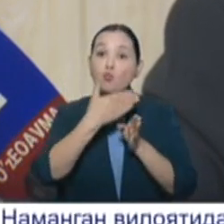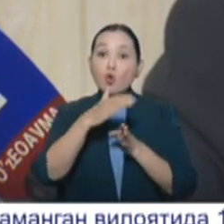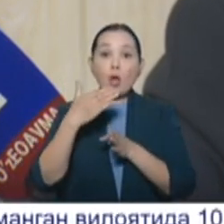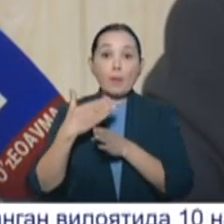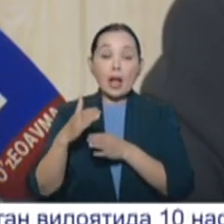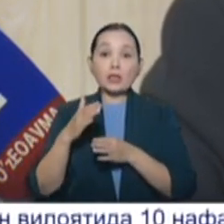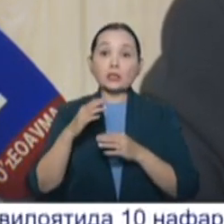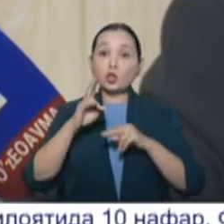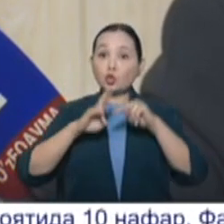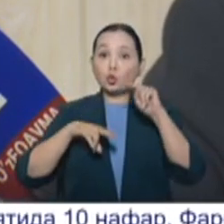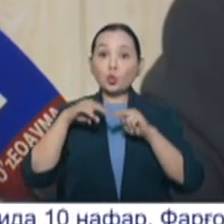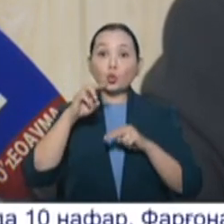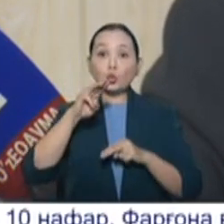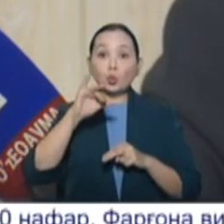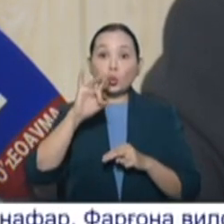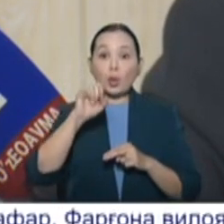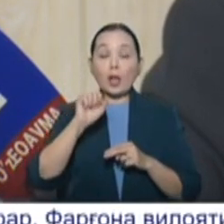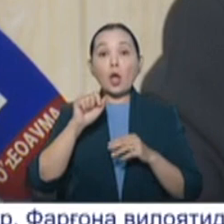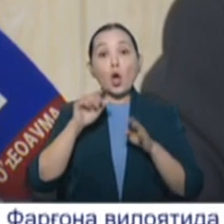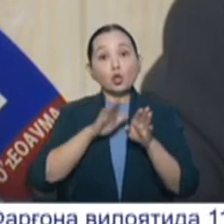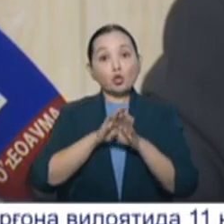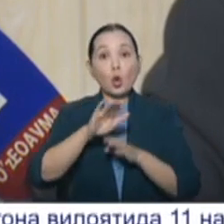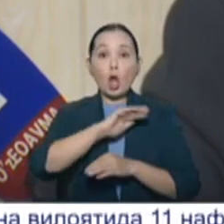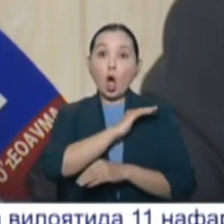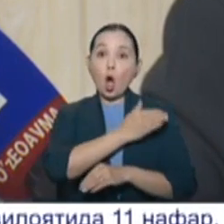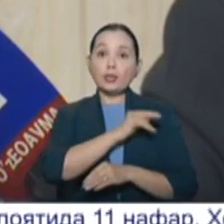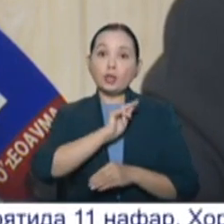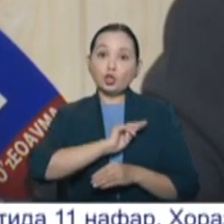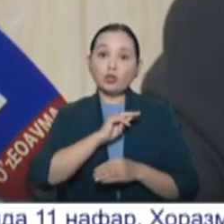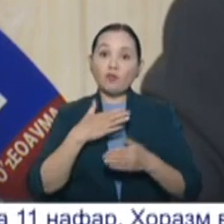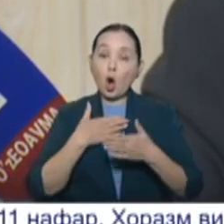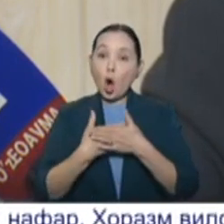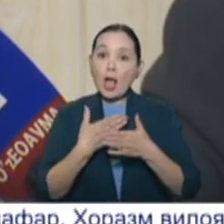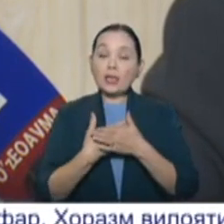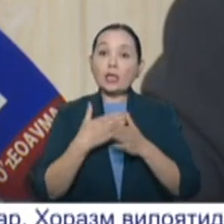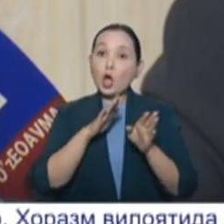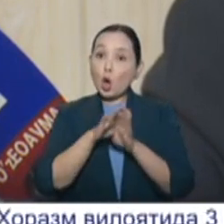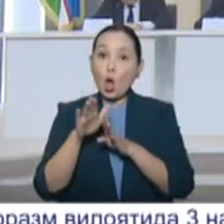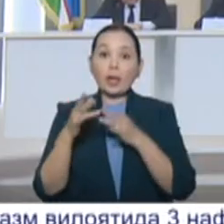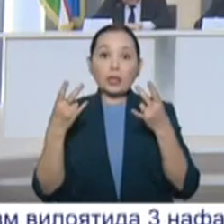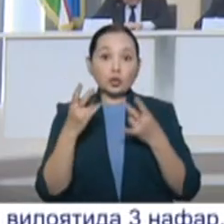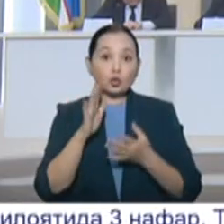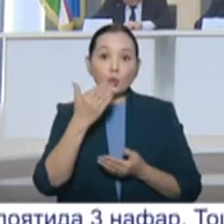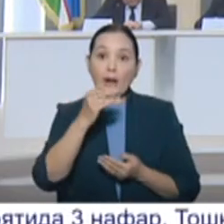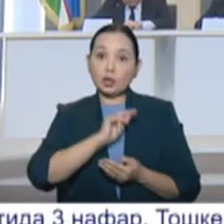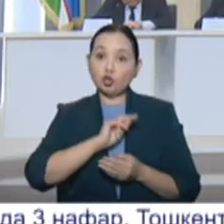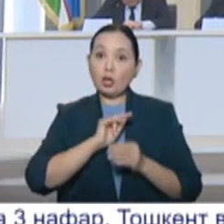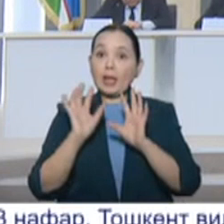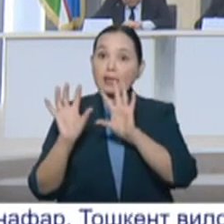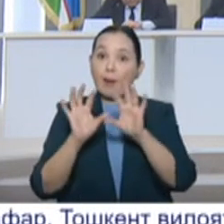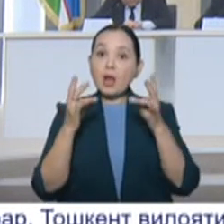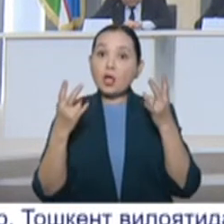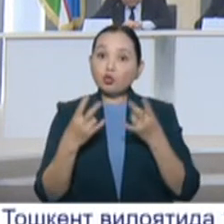bo'linmalarimizni, strukturalarni to'laqonli ishlashini, ish faoliyatini ro'yobga chiqarishimiz kerak. Ular ishlashini ta'minlashimiz kerak.